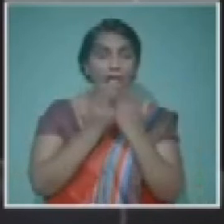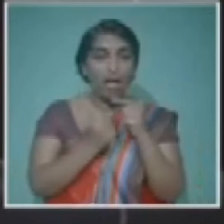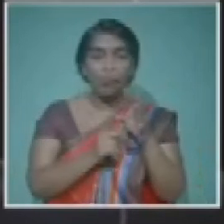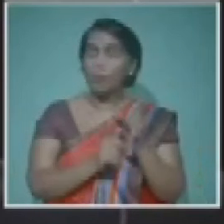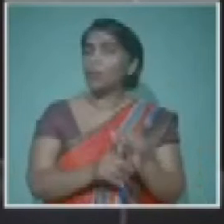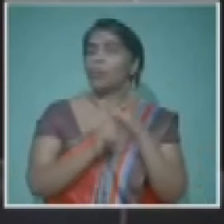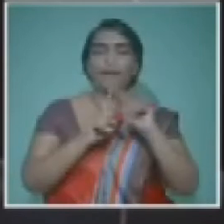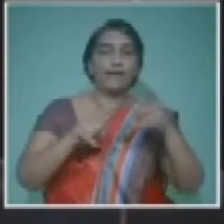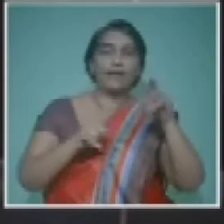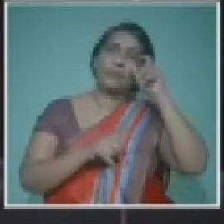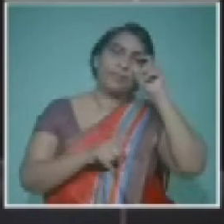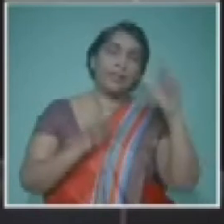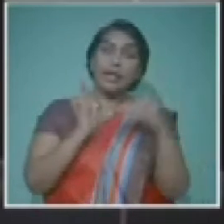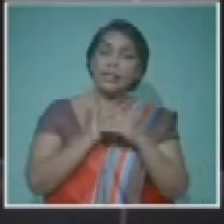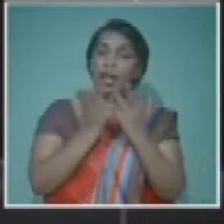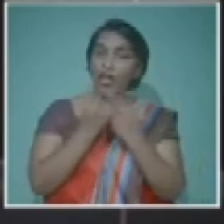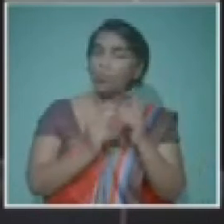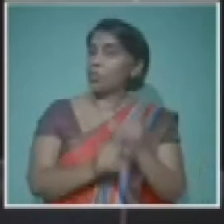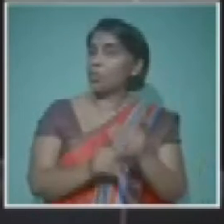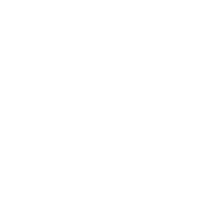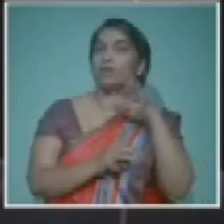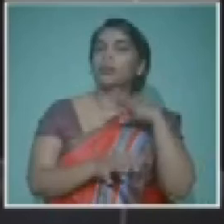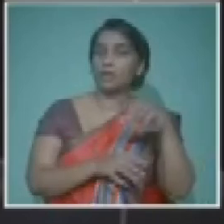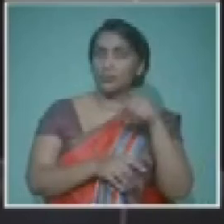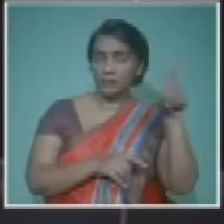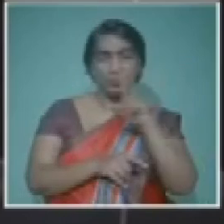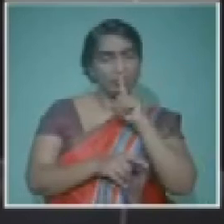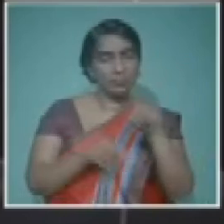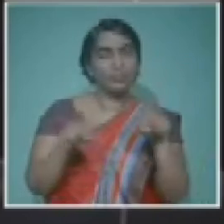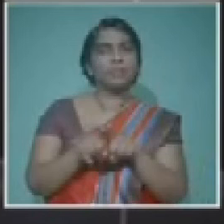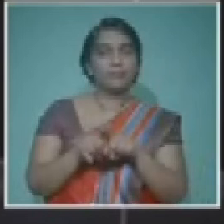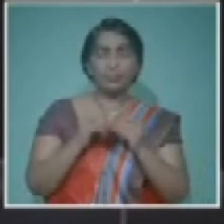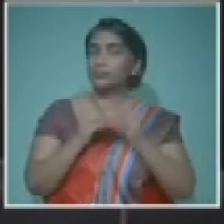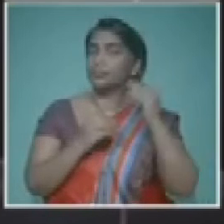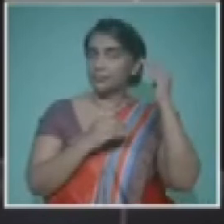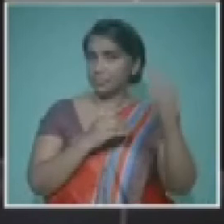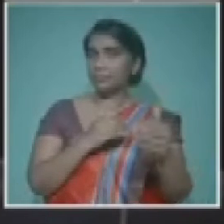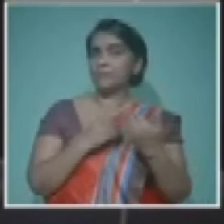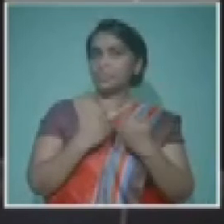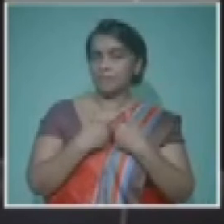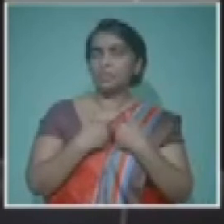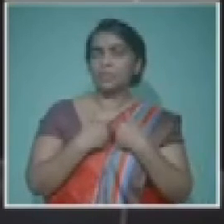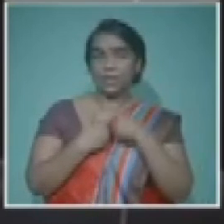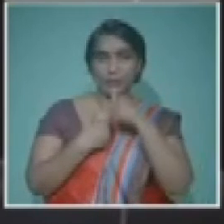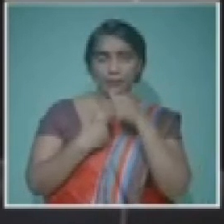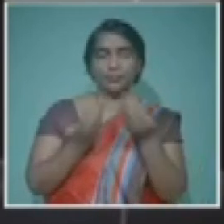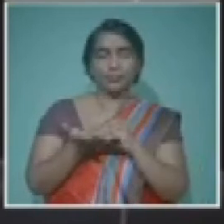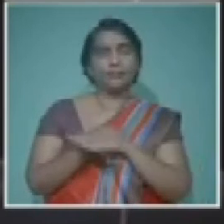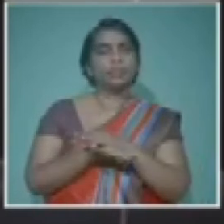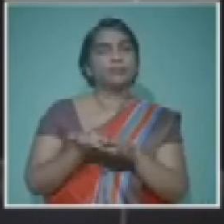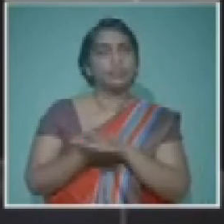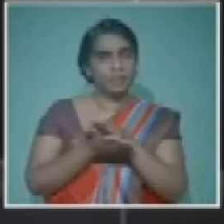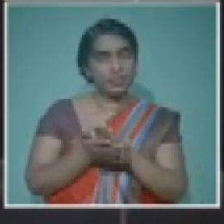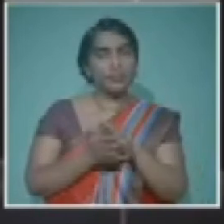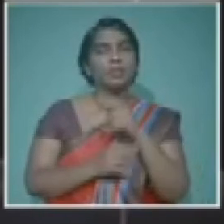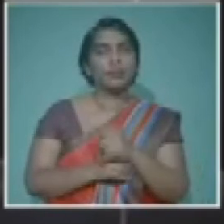වෙන කිසිදයක් බලන්නේ නැහැ. ඉසෙඩ් අගේ මත පමණයි ගන්නෙ. ඔබතුමා යෝජනා කරපු හැටින් මම ඉදිරියට දැන් මම ඒක සම්පූර්ණ එතන ප්‍රතිසංවිධානයක් කරනවා.